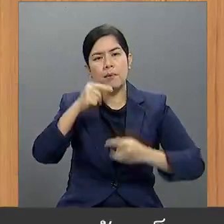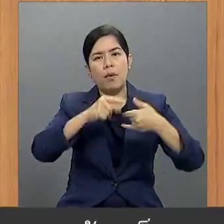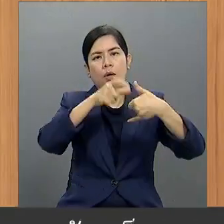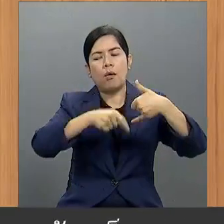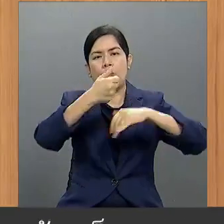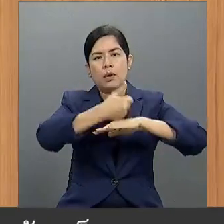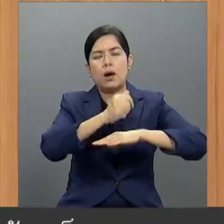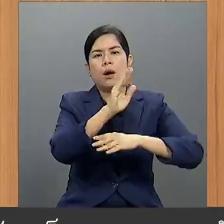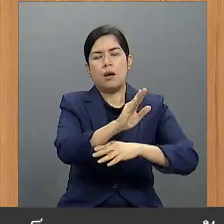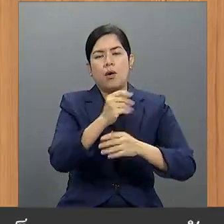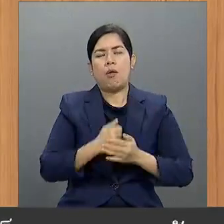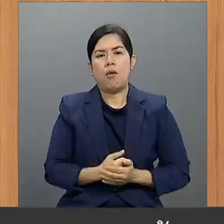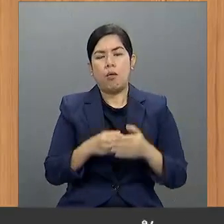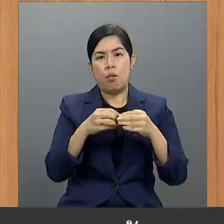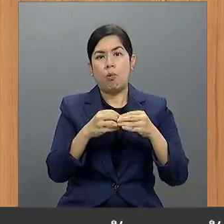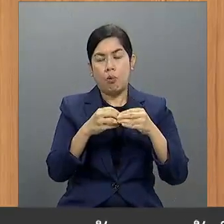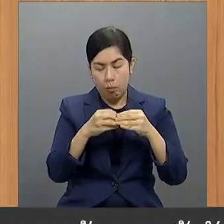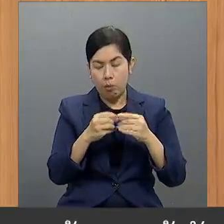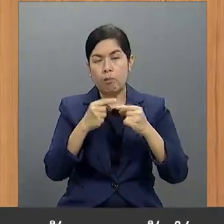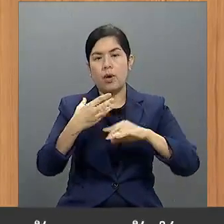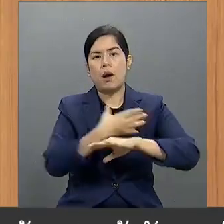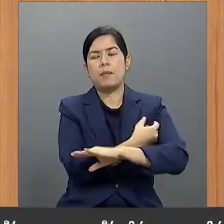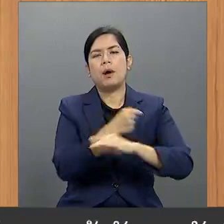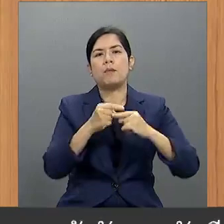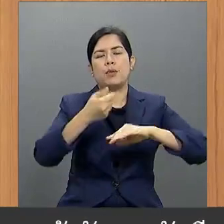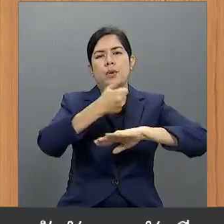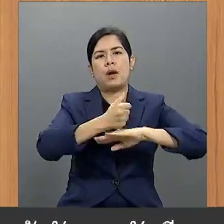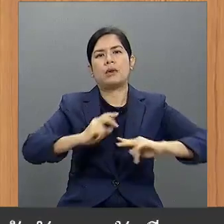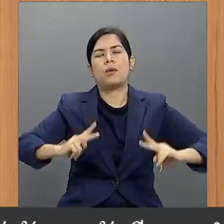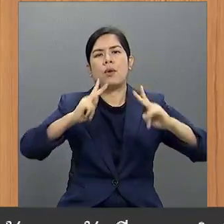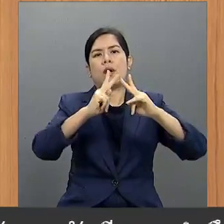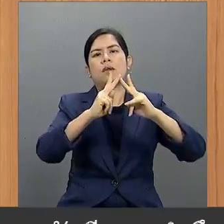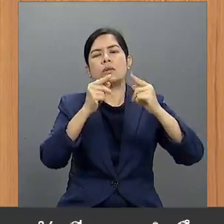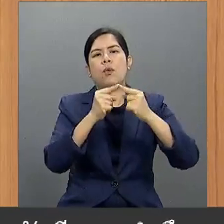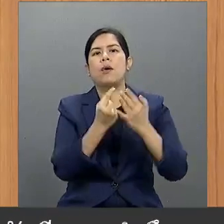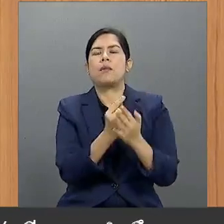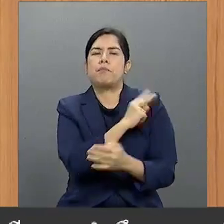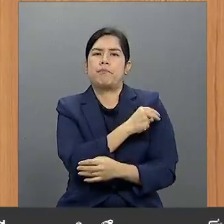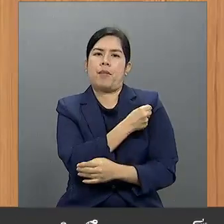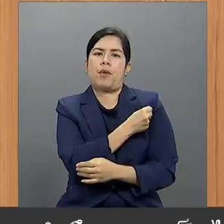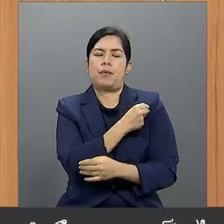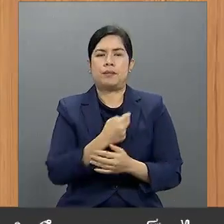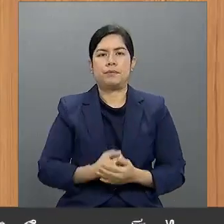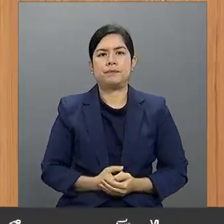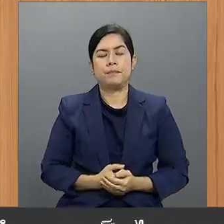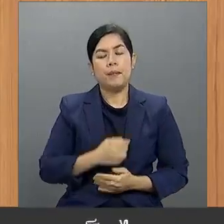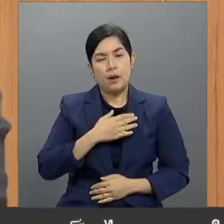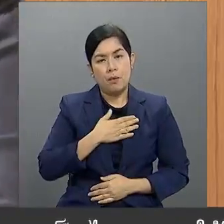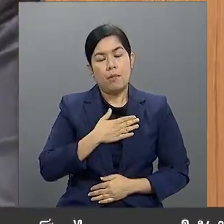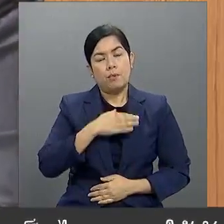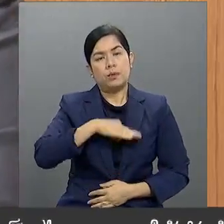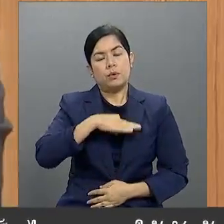อนุทินชาญวีรกูลเป็นรัฐมนตรีว่าการกระทรวงสาธารณสุขผมจึงเชื่อมั่นเป็นอย่างยิ่งว่